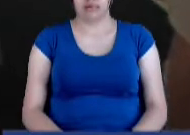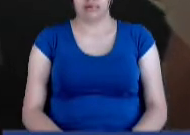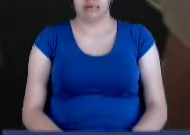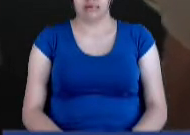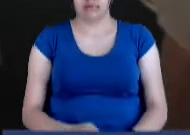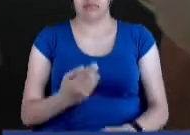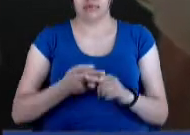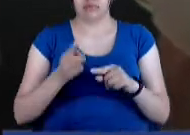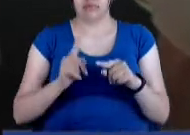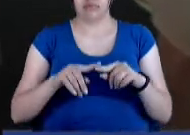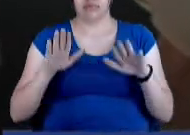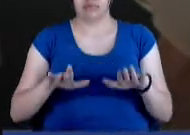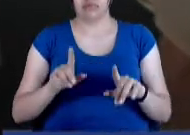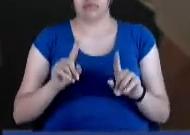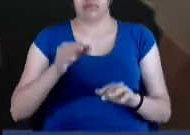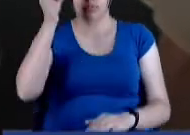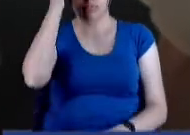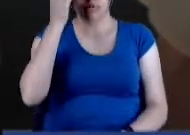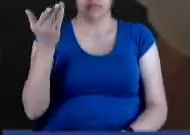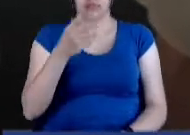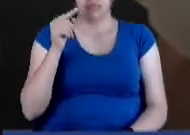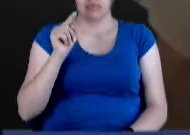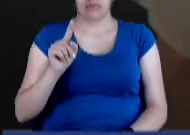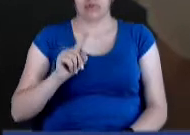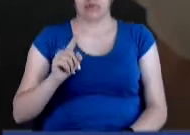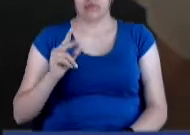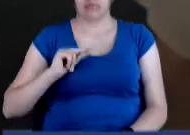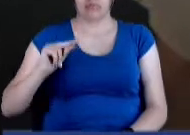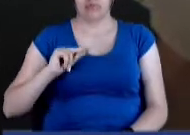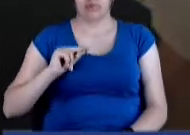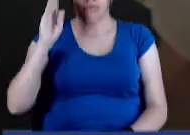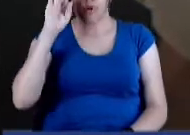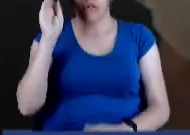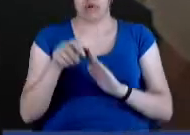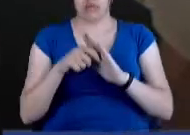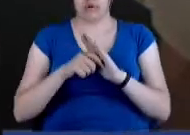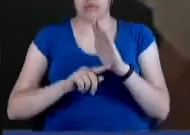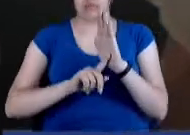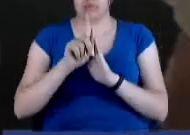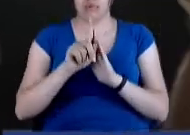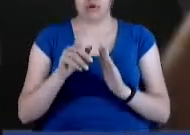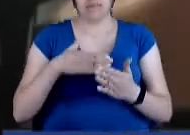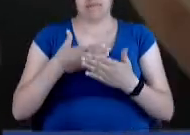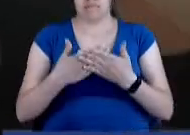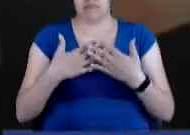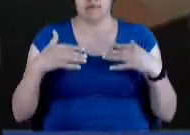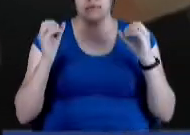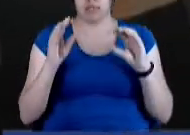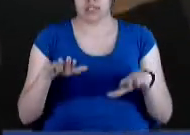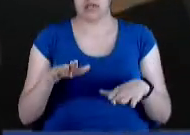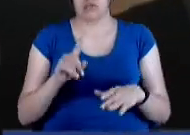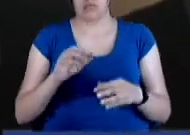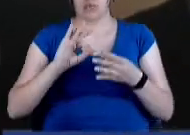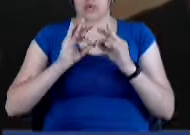Це місце, яке нагадує нам про те, що співробітники «Вода Донбасу» з самого початку докладають максимум зусиль, щоб у складних